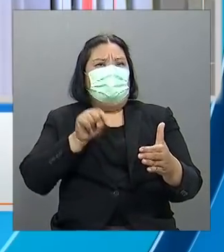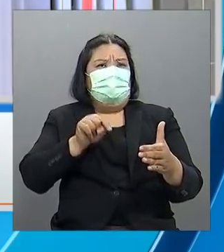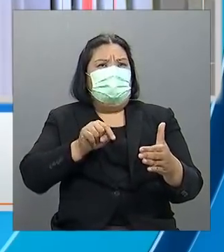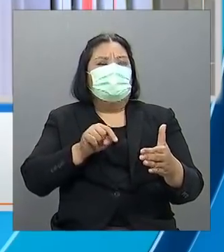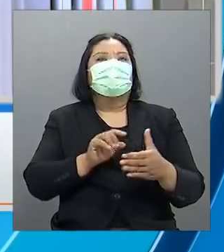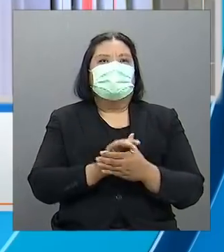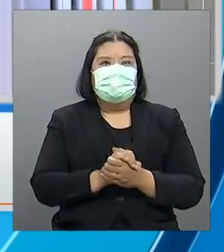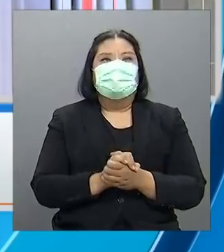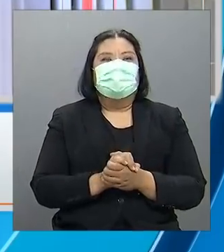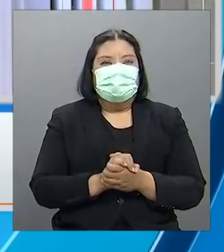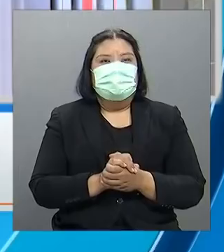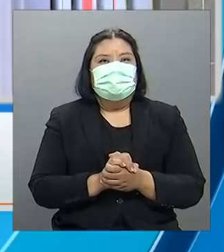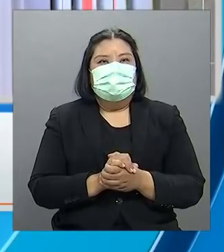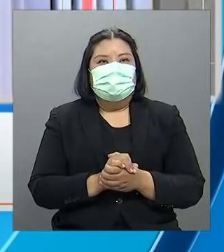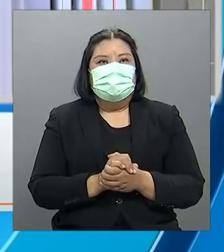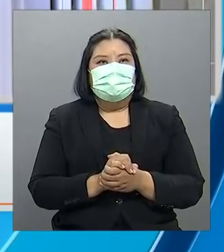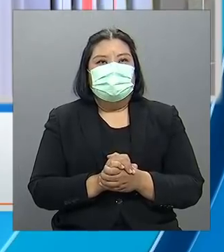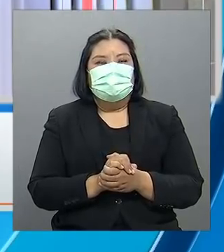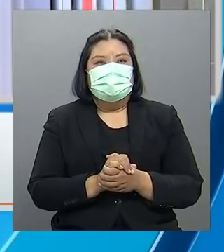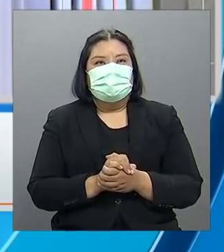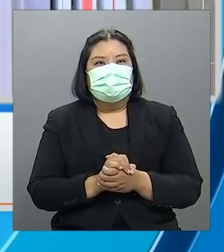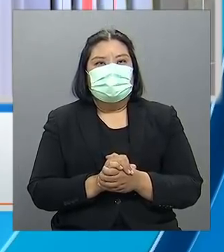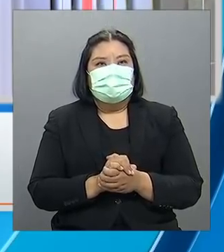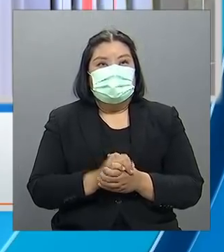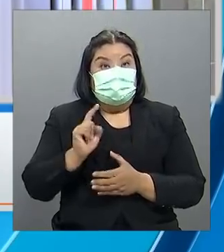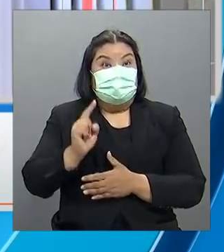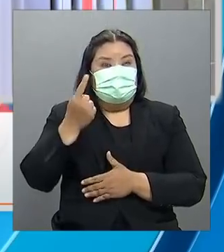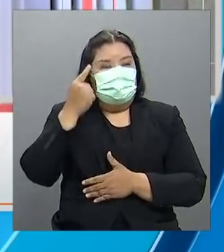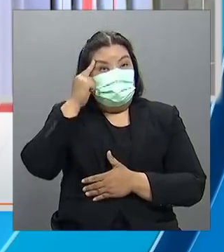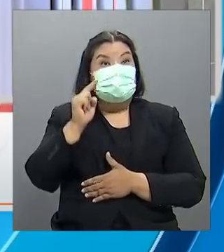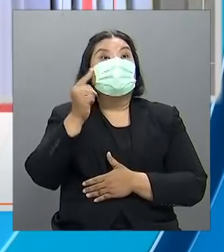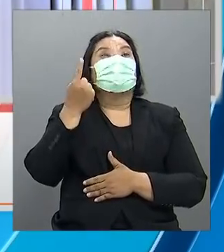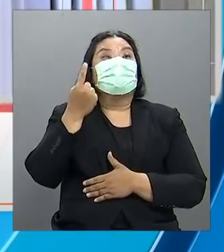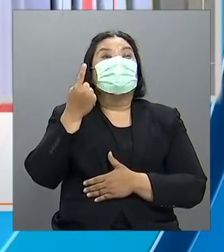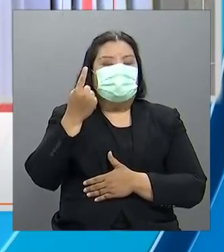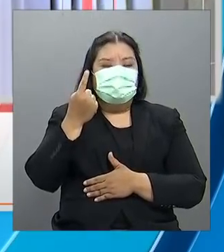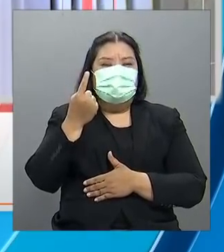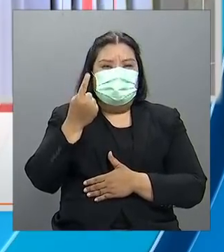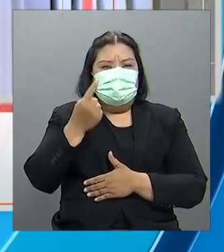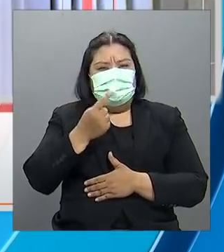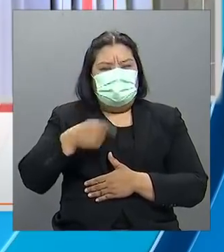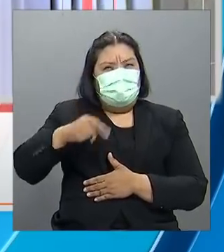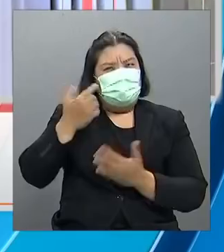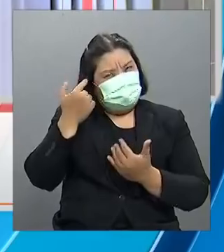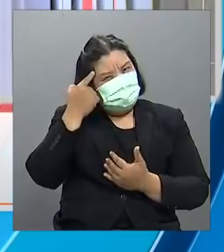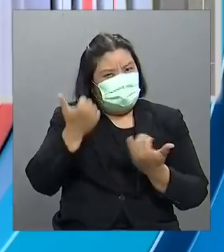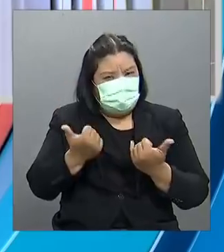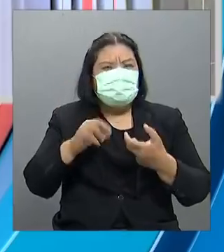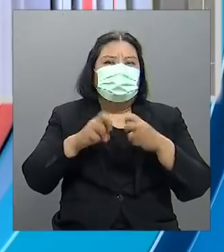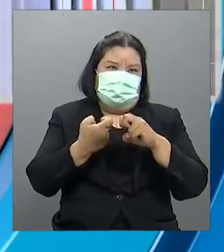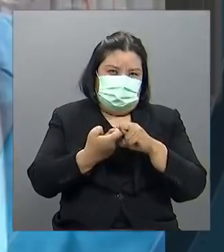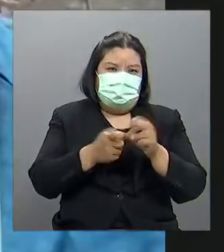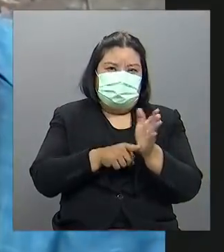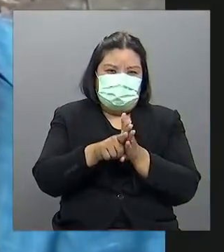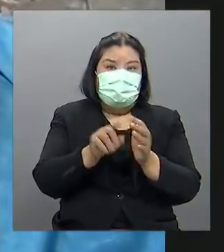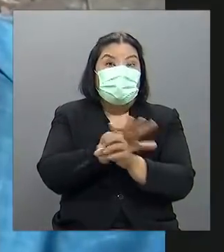ได้ค่ะก็จุดเริ่มต้นนะคะอันนี้ก็เป็นที่ทราบกันดีอยู่ว่าเราสถานการณ์กำลังแพร่ระบาดหนักแล้วก็ตอนนี้ห